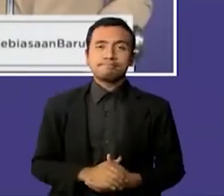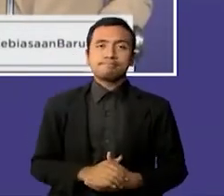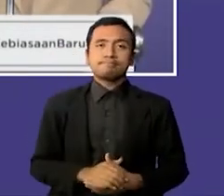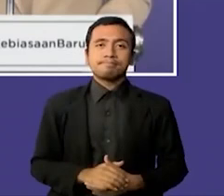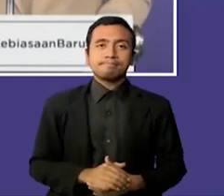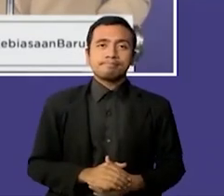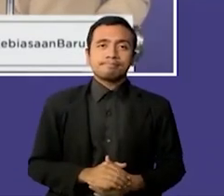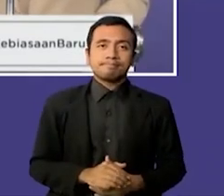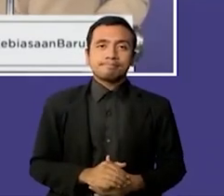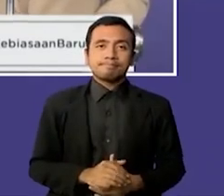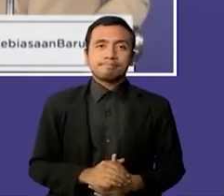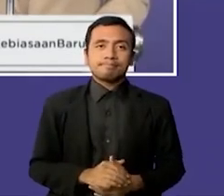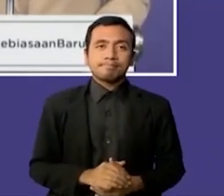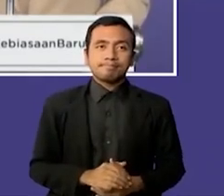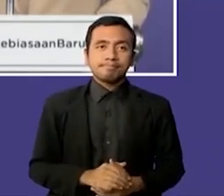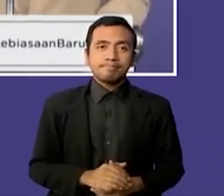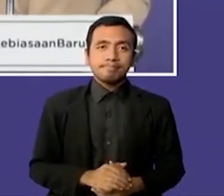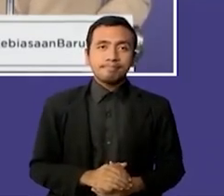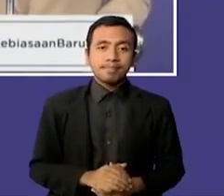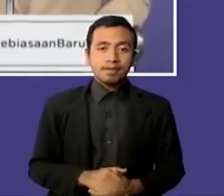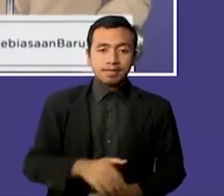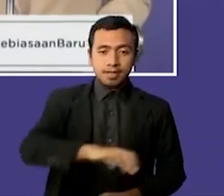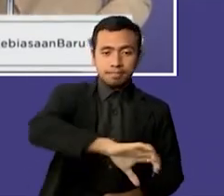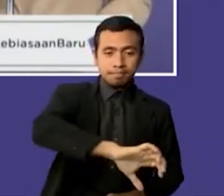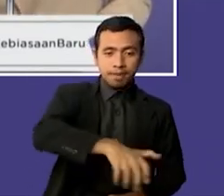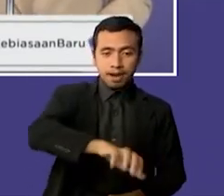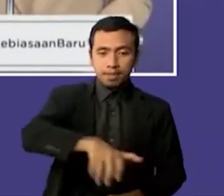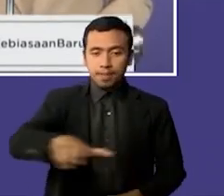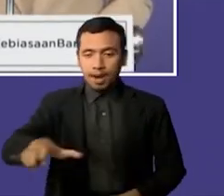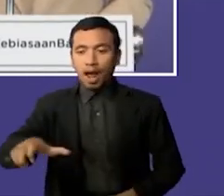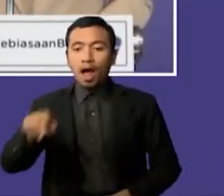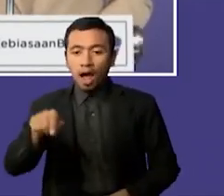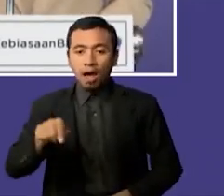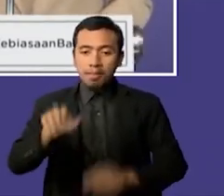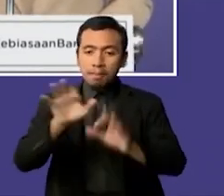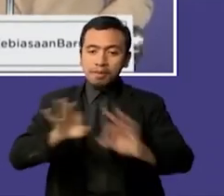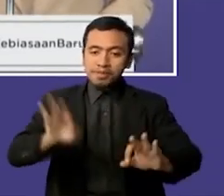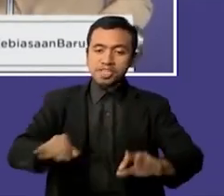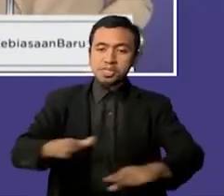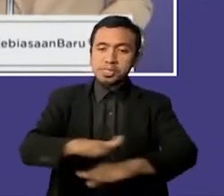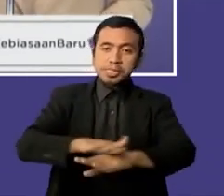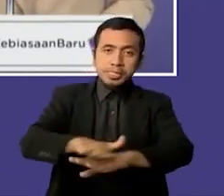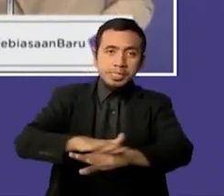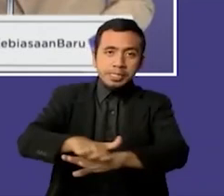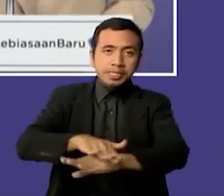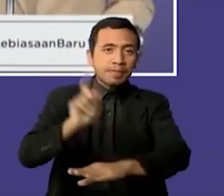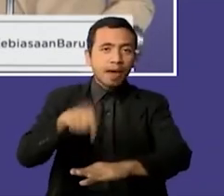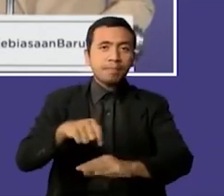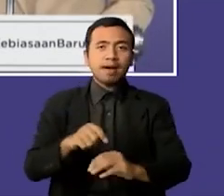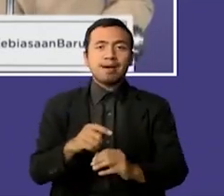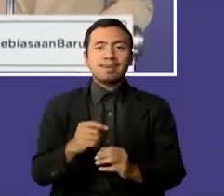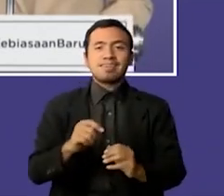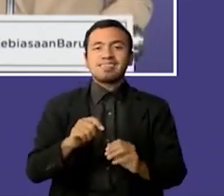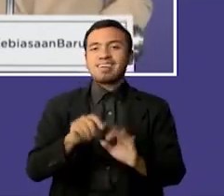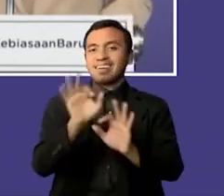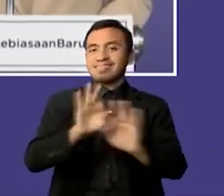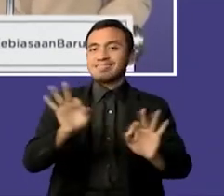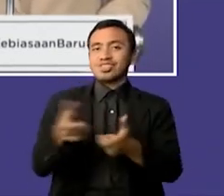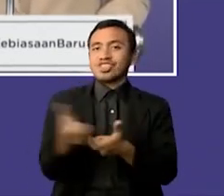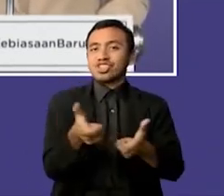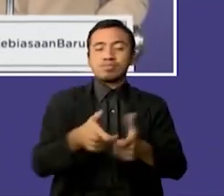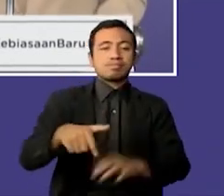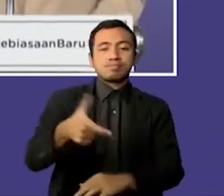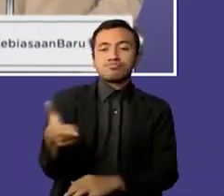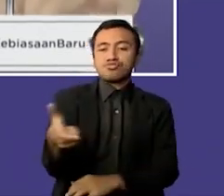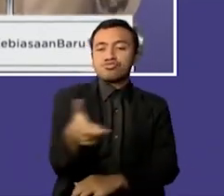kelima bersihkan permukaan permukaan benda yang ada di sekitar ruangan dengan cairan desinfektan secara